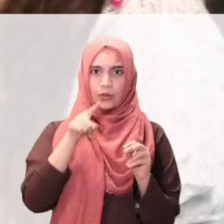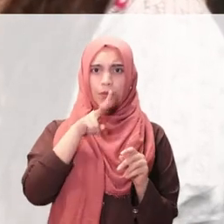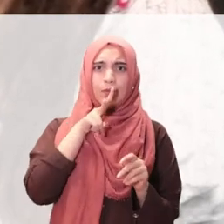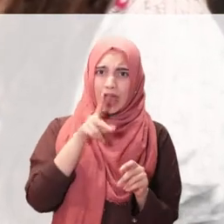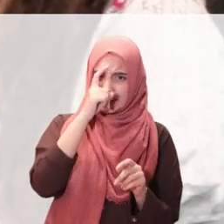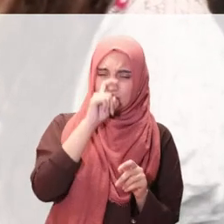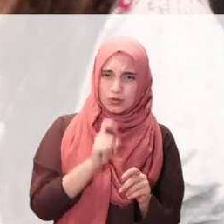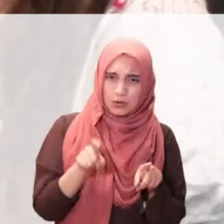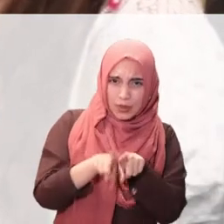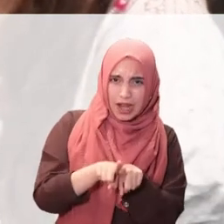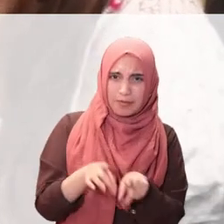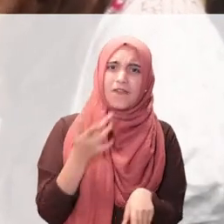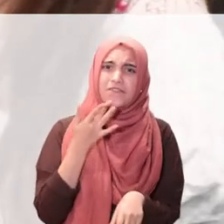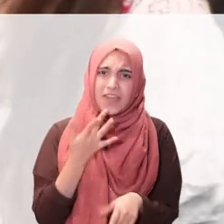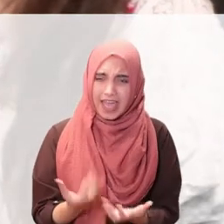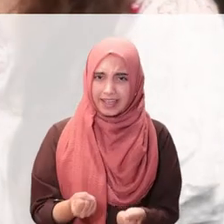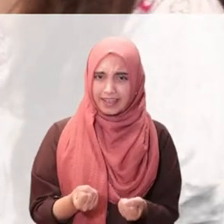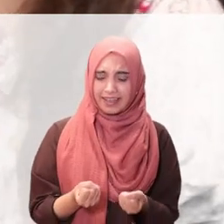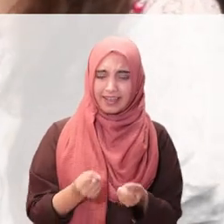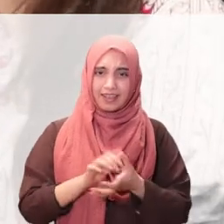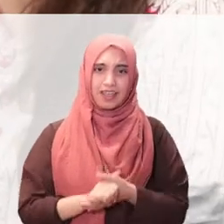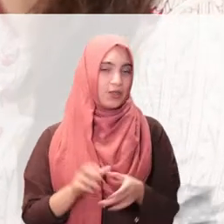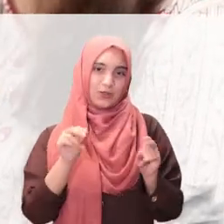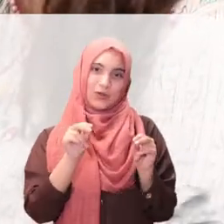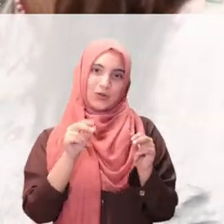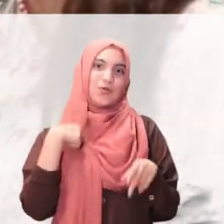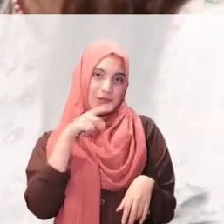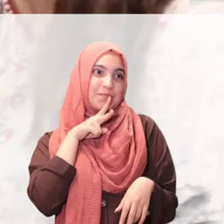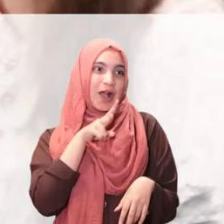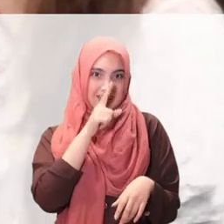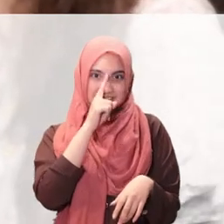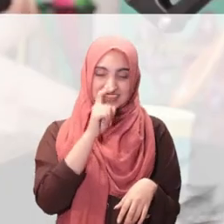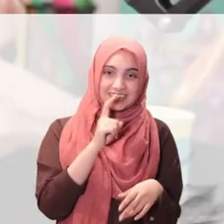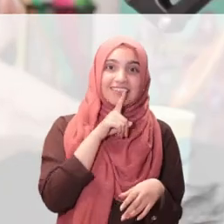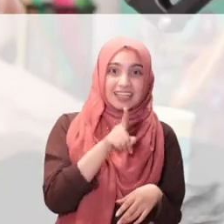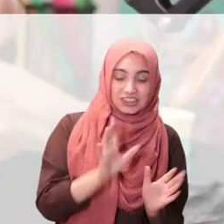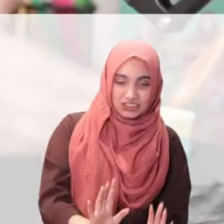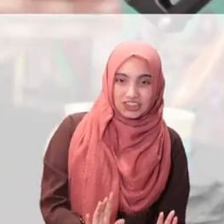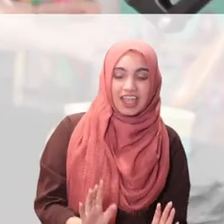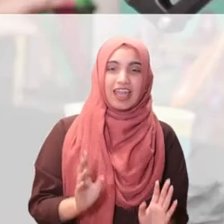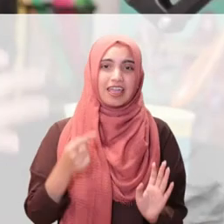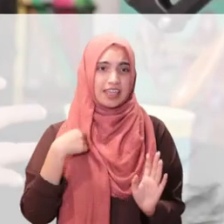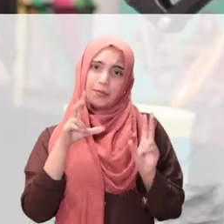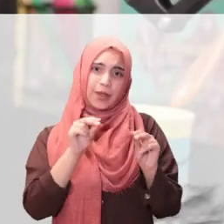नो विद को मैंने बिलकुल बिलकुल सही बात बता दूं इंटरव्य